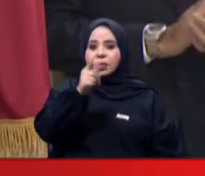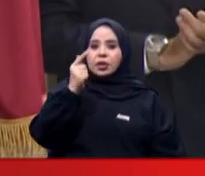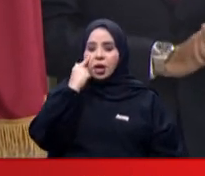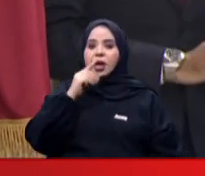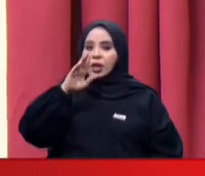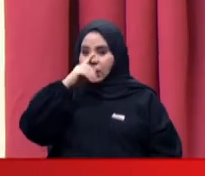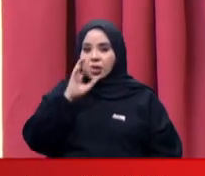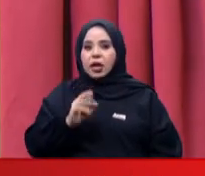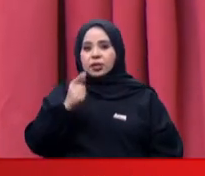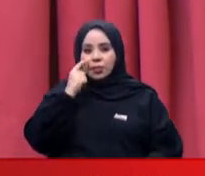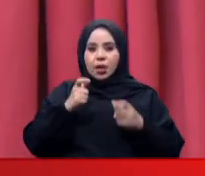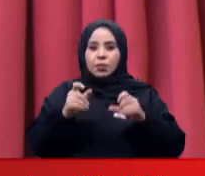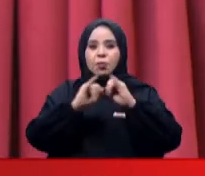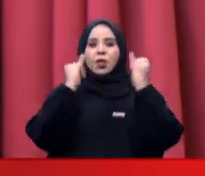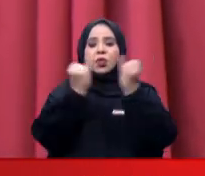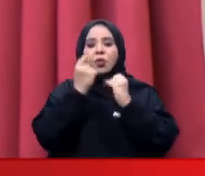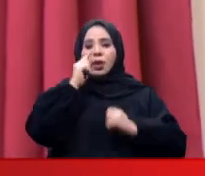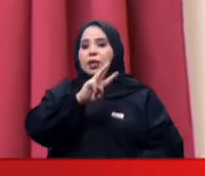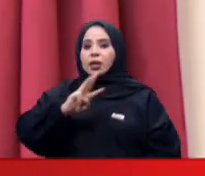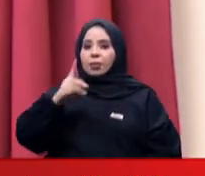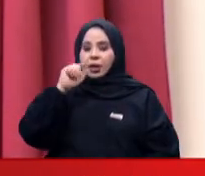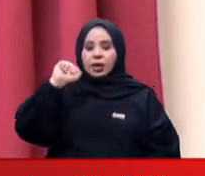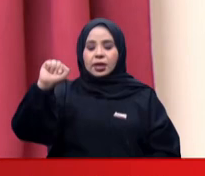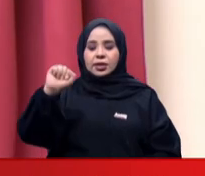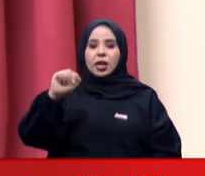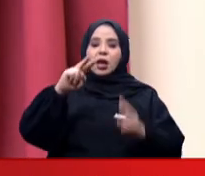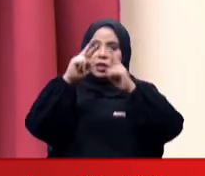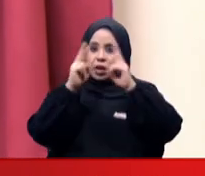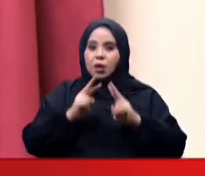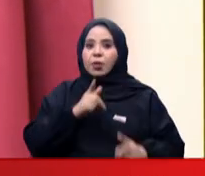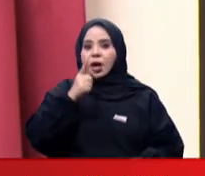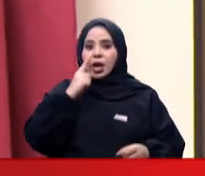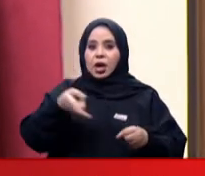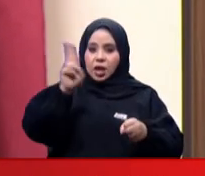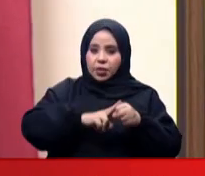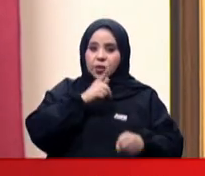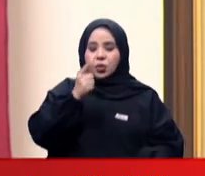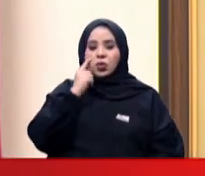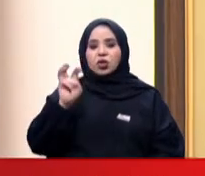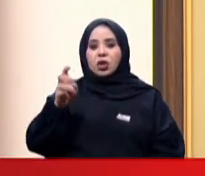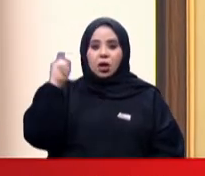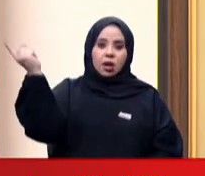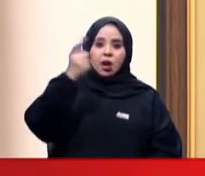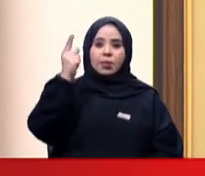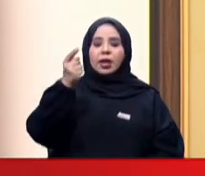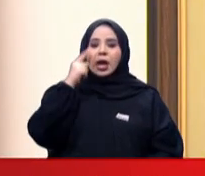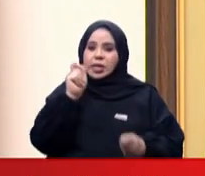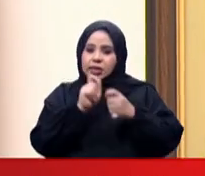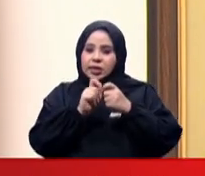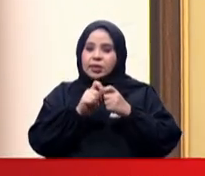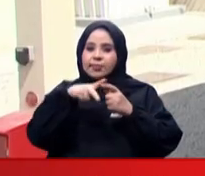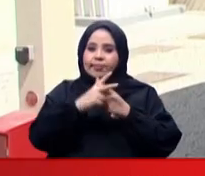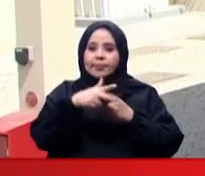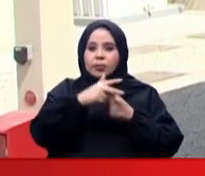اعتمادية وأمن منظومة الشبكة الكهربائية بالمملكة. هذا وقامت مجموعة الشركات العالمية الرائدة بتصنيع